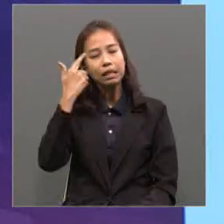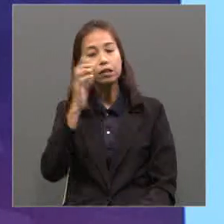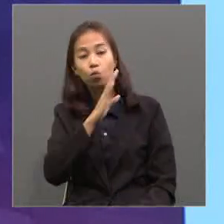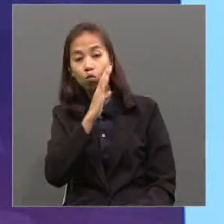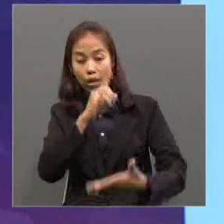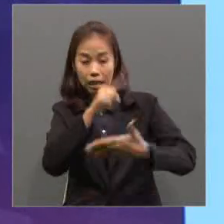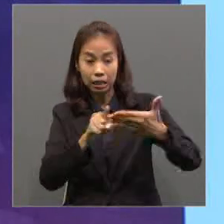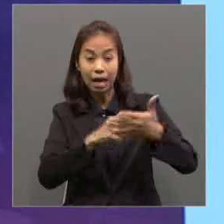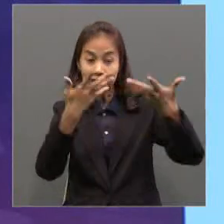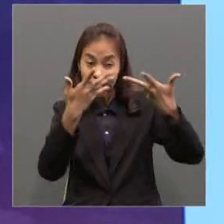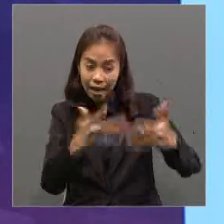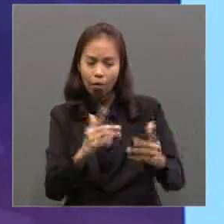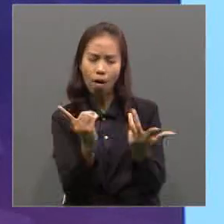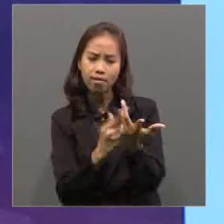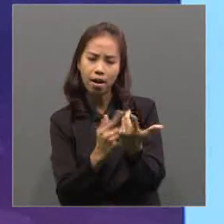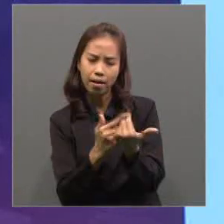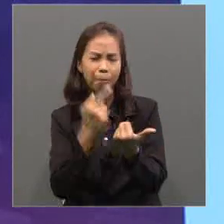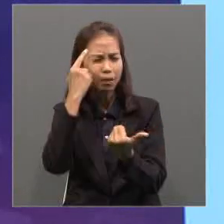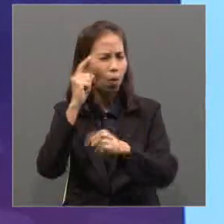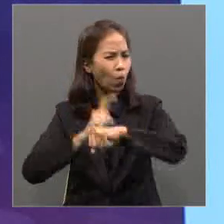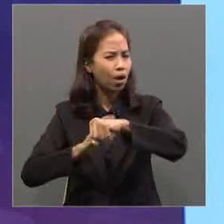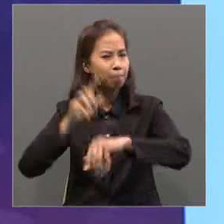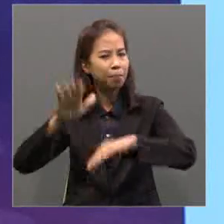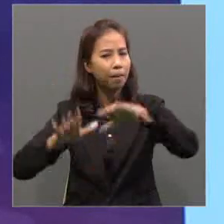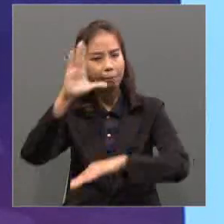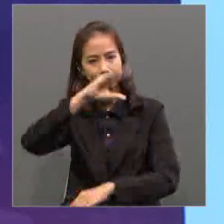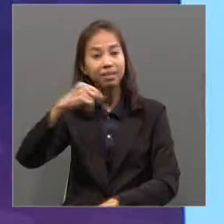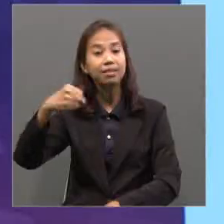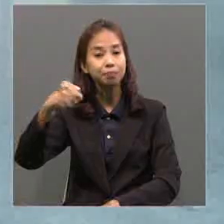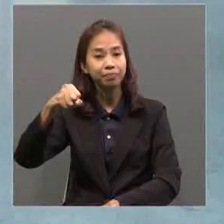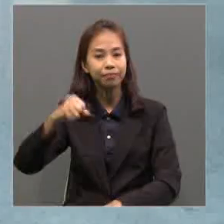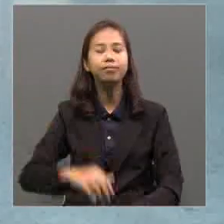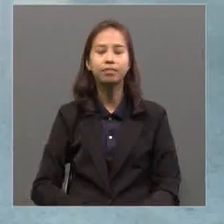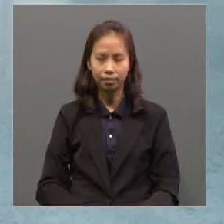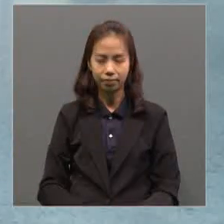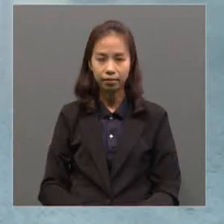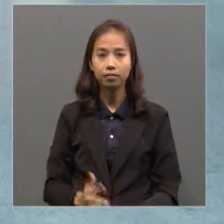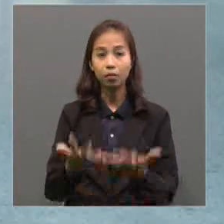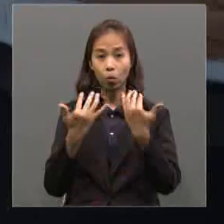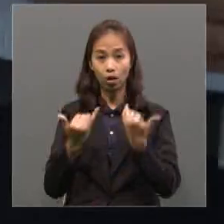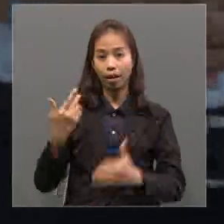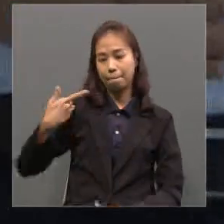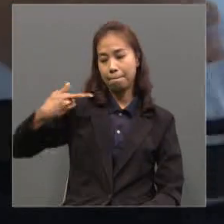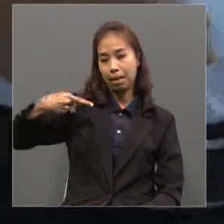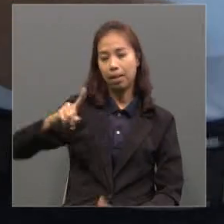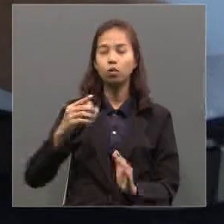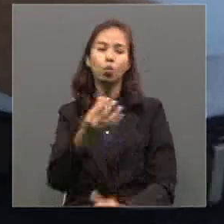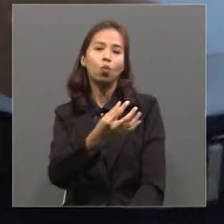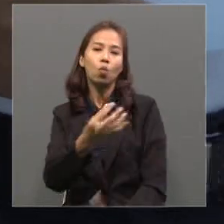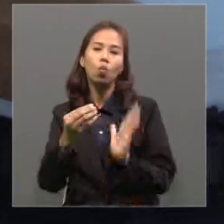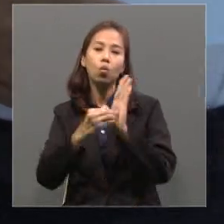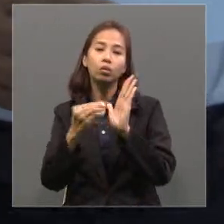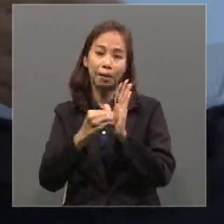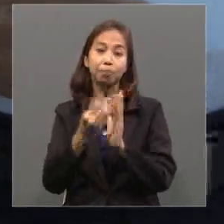หีบเนี่ยน่าจะออกมาไม่เกิน4 ทุ่มค่ะโดยเรื่องนี้ปลัดกรุงเทพมหานครนายขจิตชัชวานิช